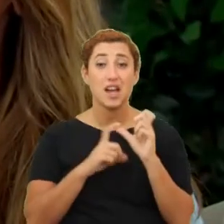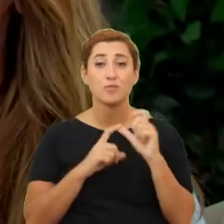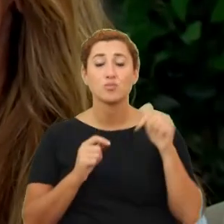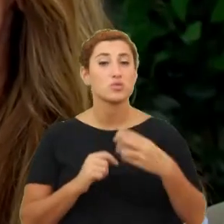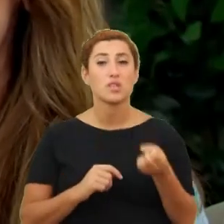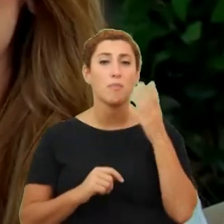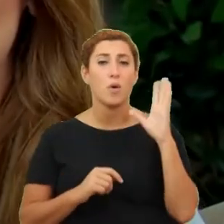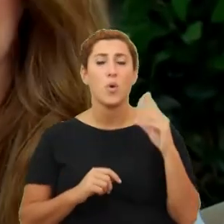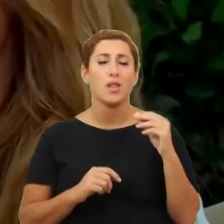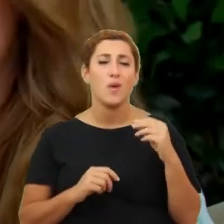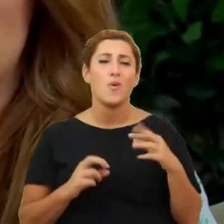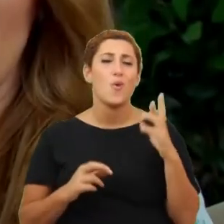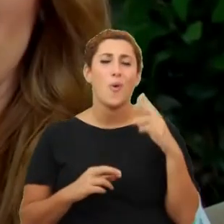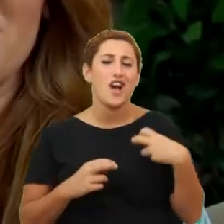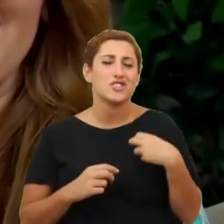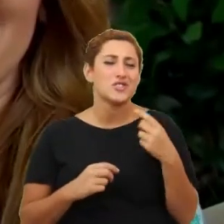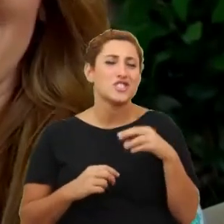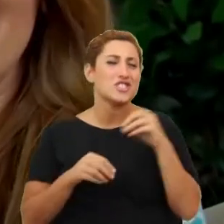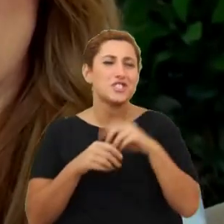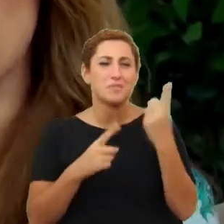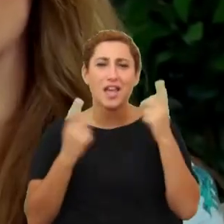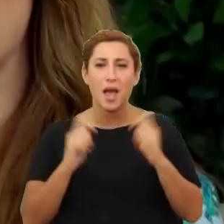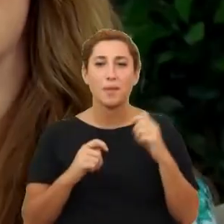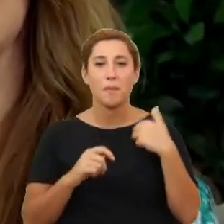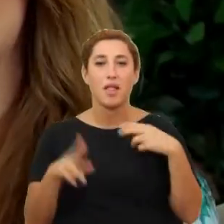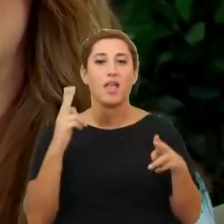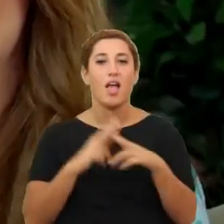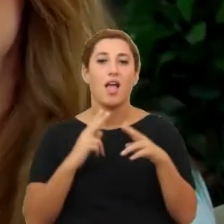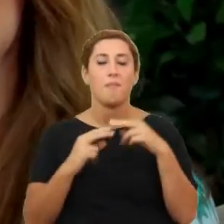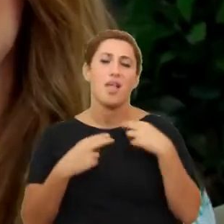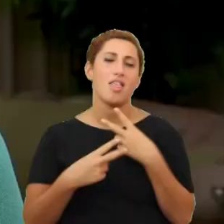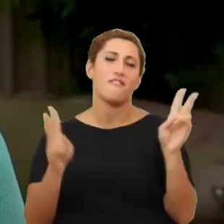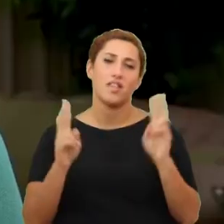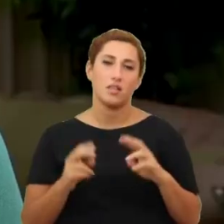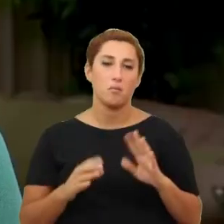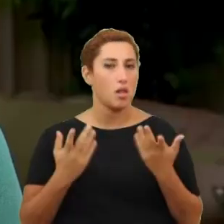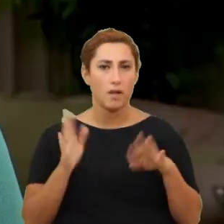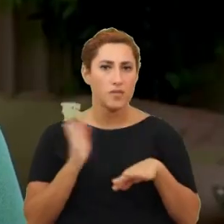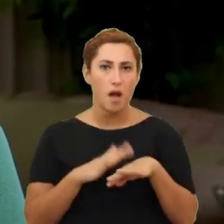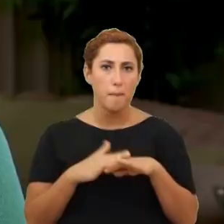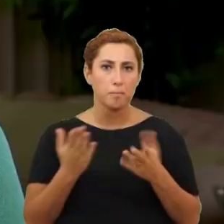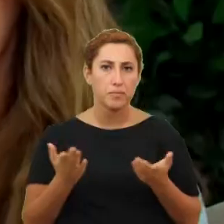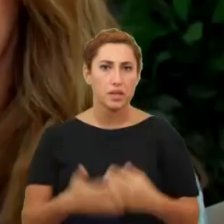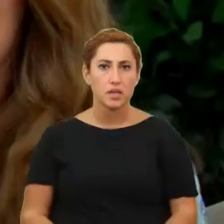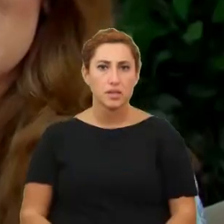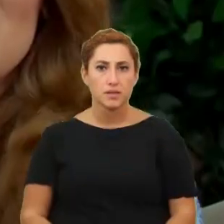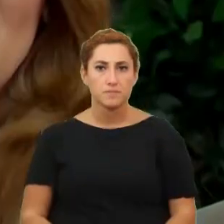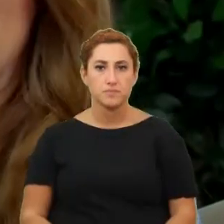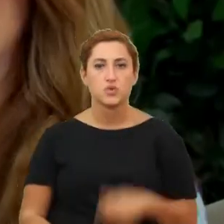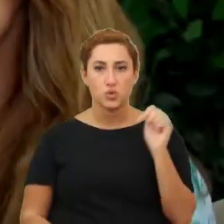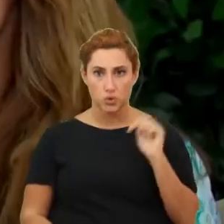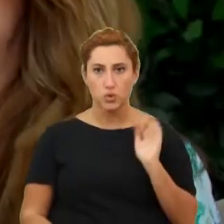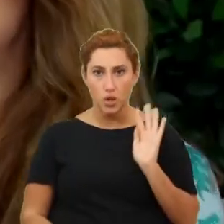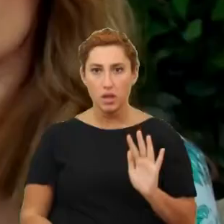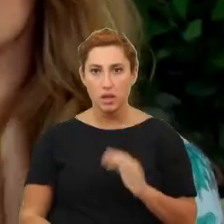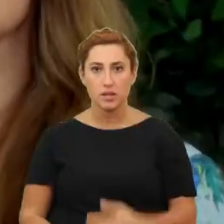Sarpışkan bu sabah öyle romantik bir şey yaptı ki ben de hemencik affettim. Allah Allah, ne yaptı ki? Şöyle